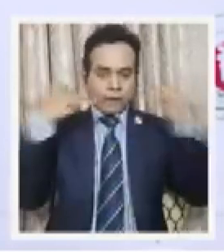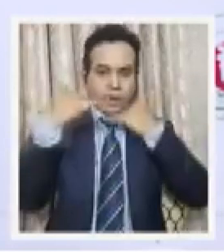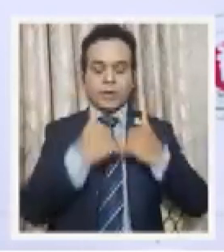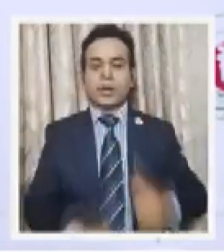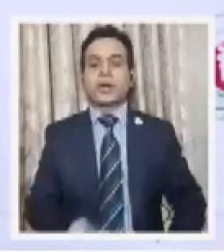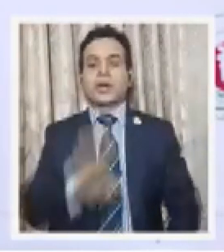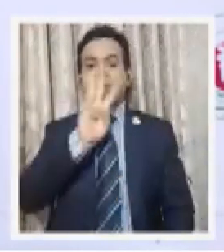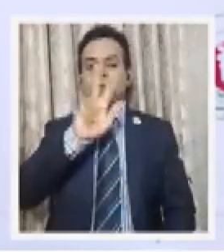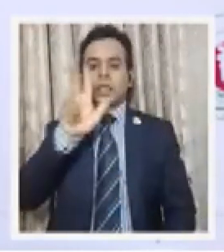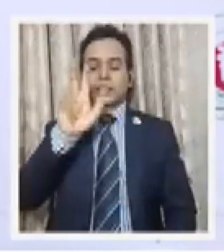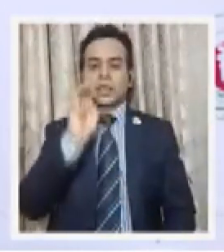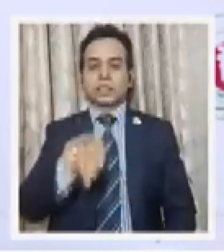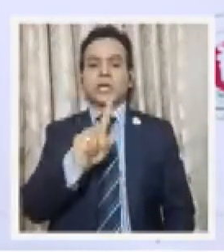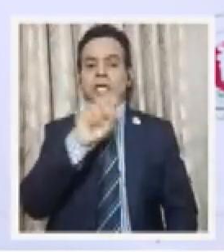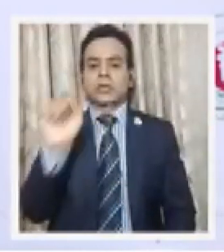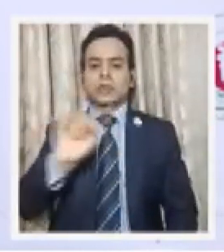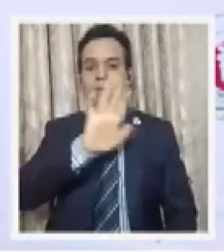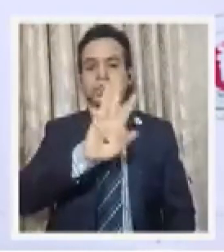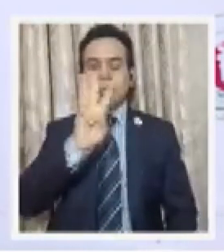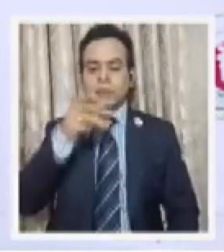সেখানে 966।